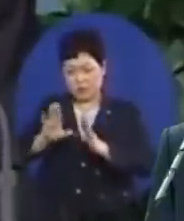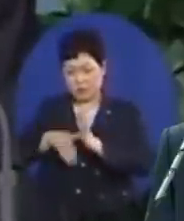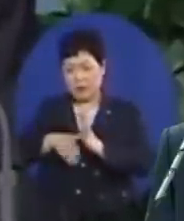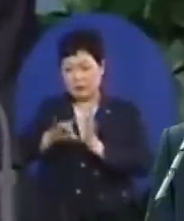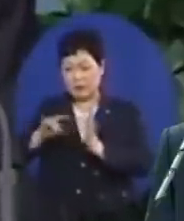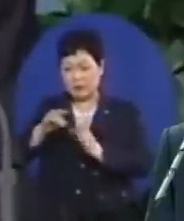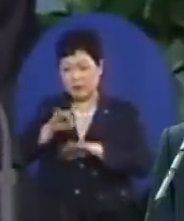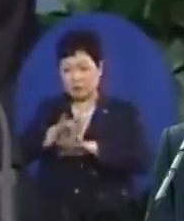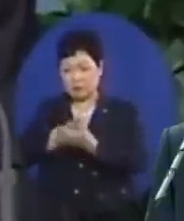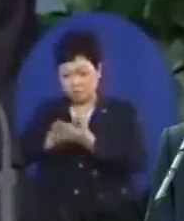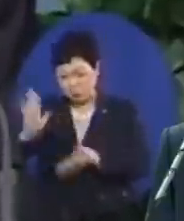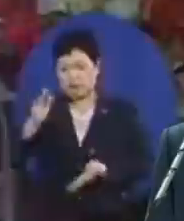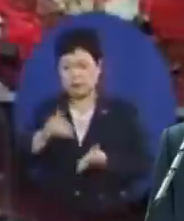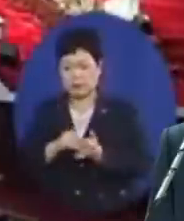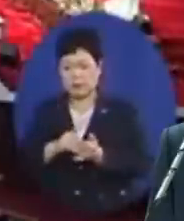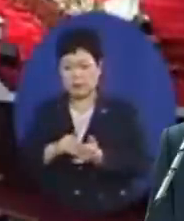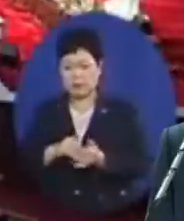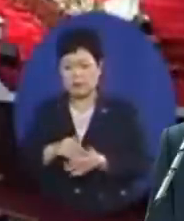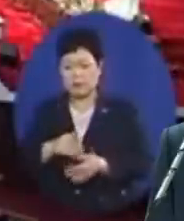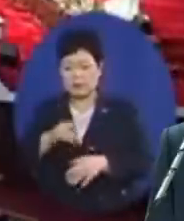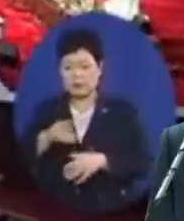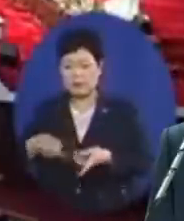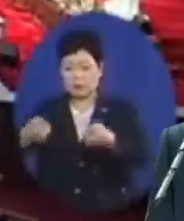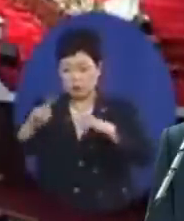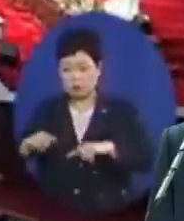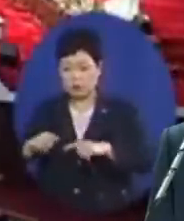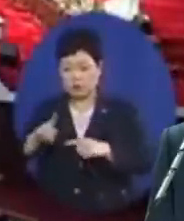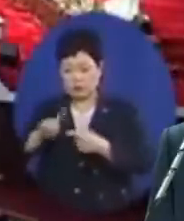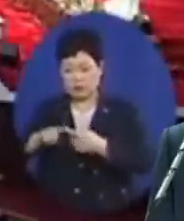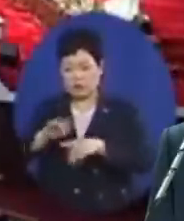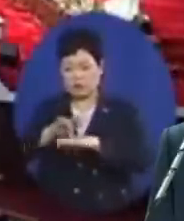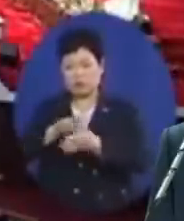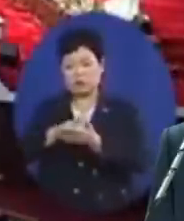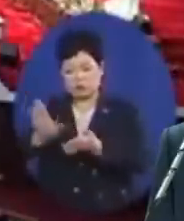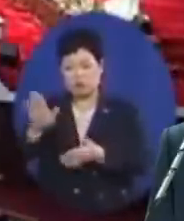돼요. 들어오는 쪽쪽 쫓아내야 돼요.